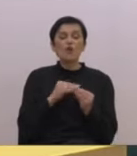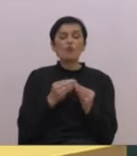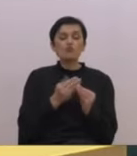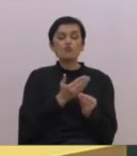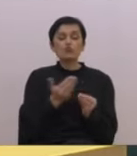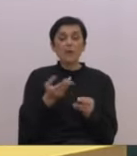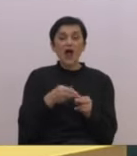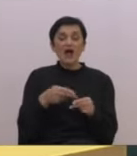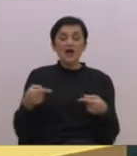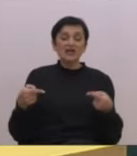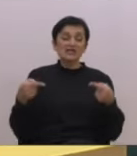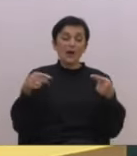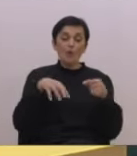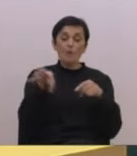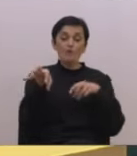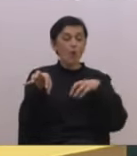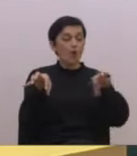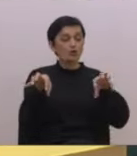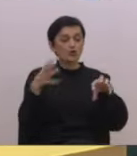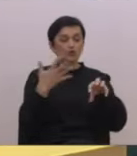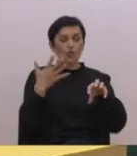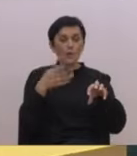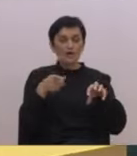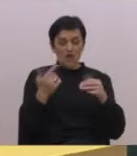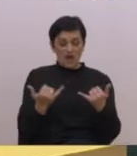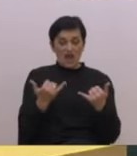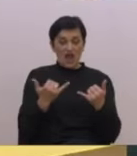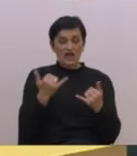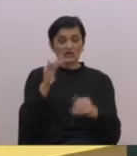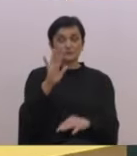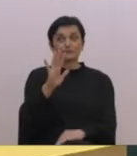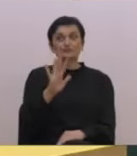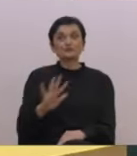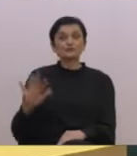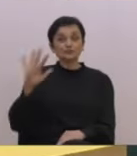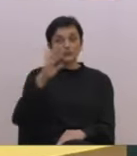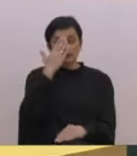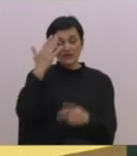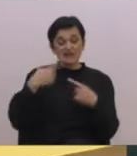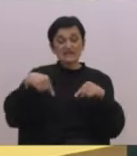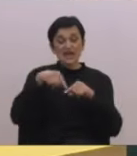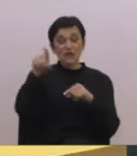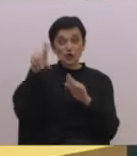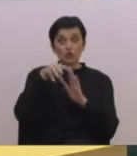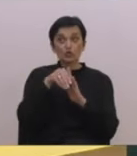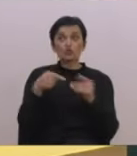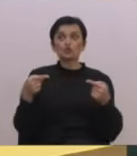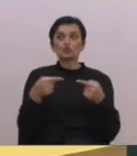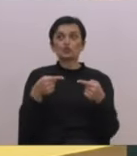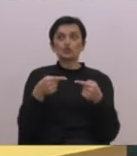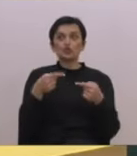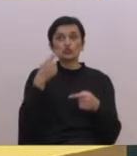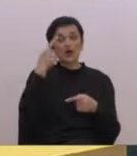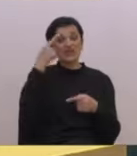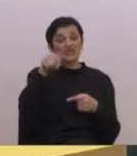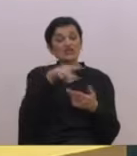ეს დაპირისპირება და პოლარიზაცია, რომელიც მათ შორის ახლა არის დასავლურ საზოგადოებაში, ზუსტად ამ იდეის